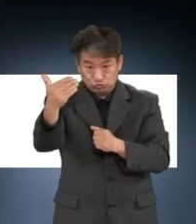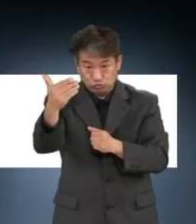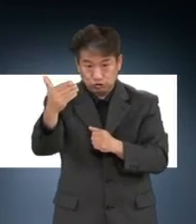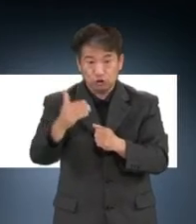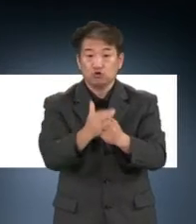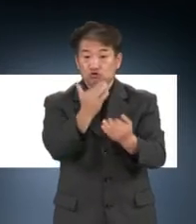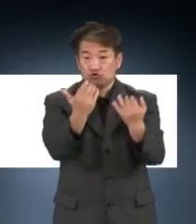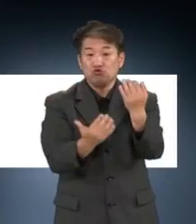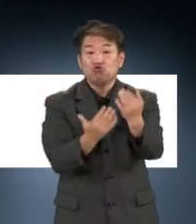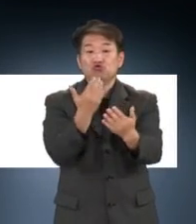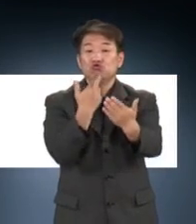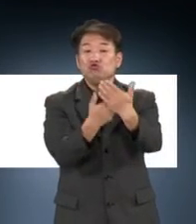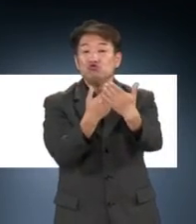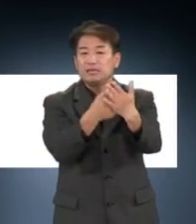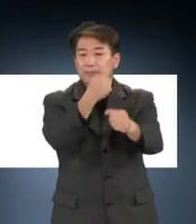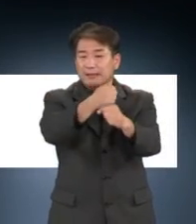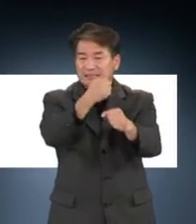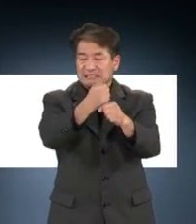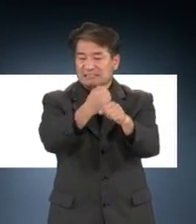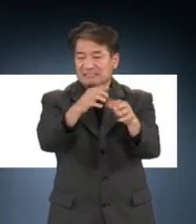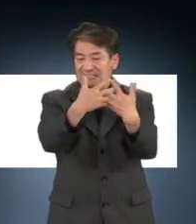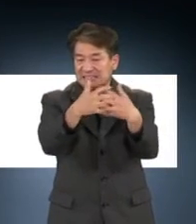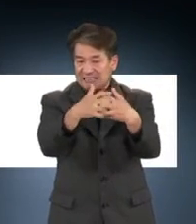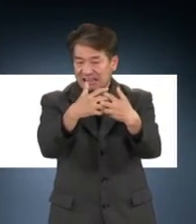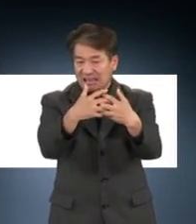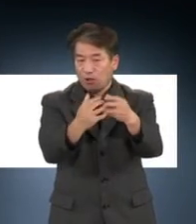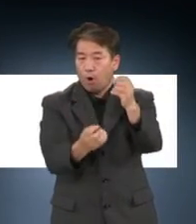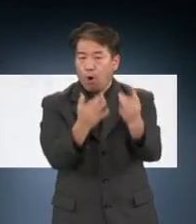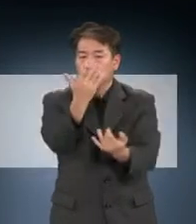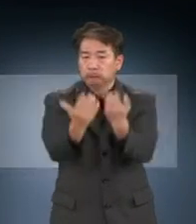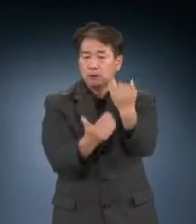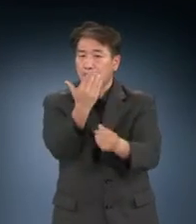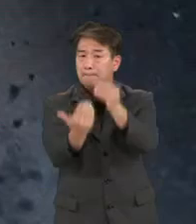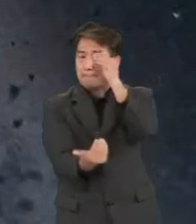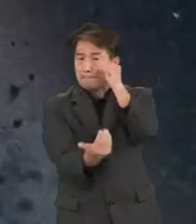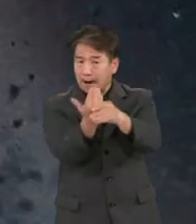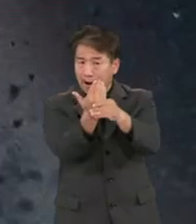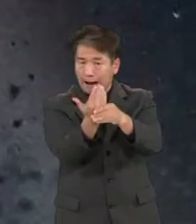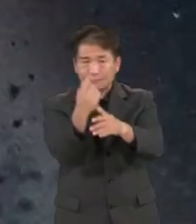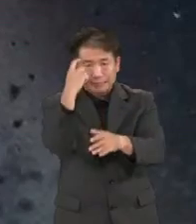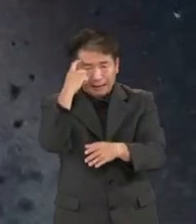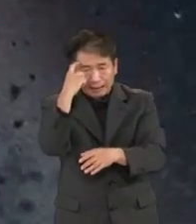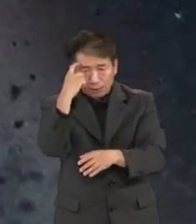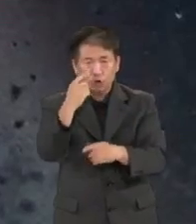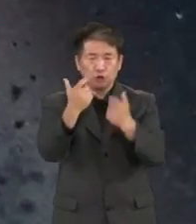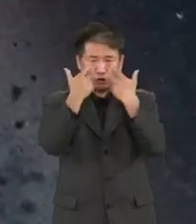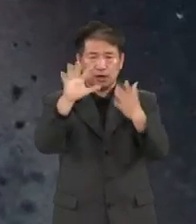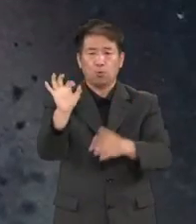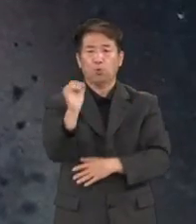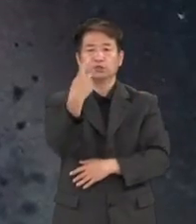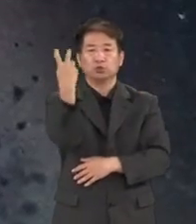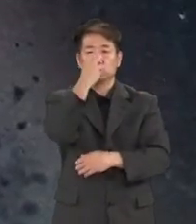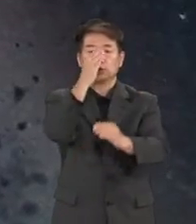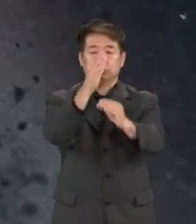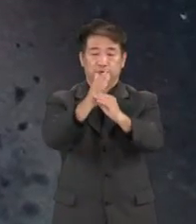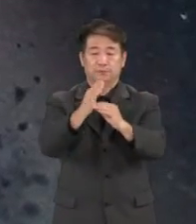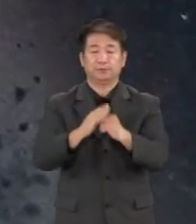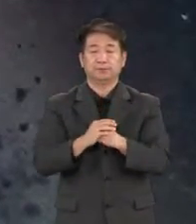유리 성형기계에서 발생한 불꽃이 천장으로 옮겨붙으며 불이 난 것으로 보고 정확한 화재 원인을 조사